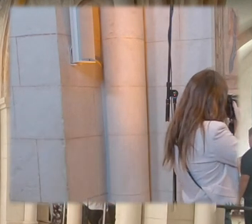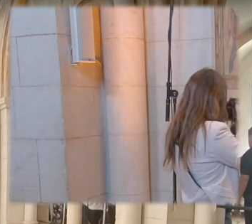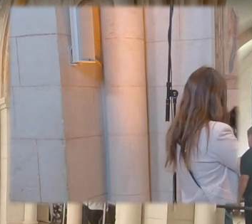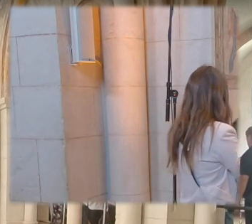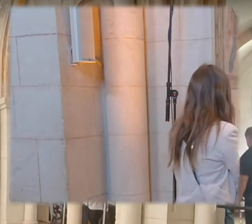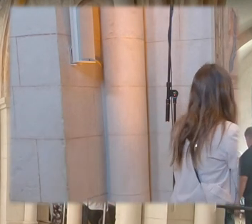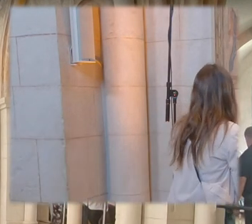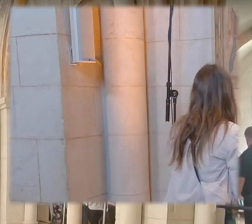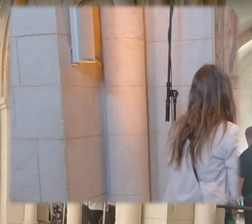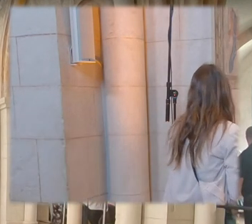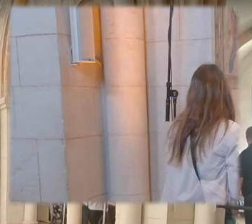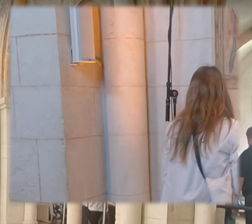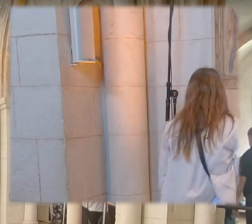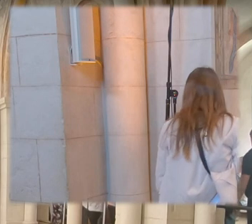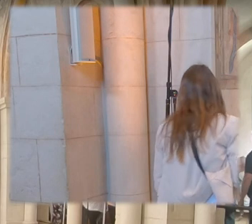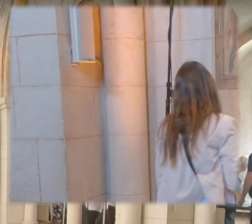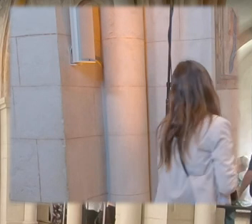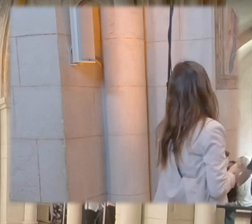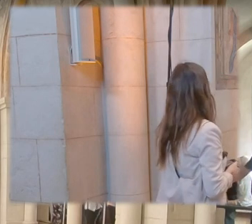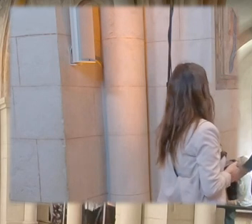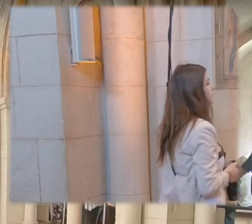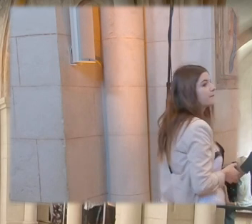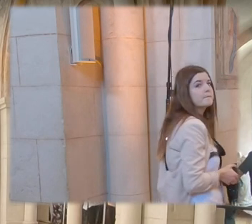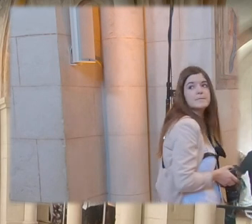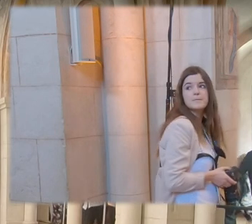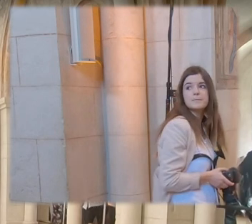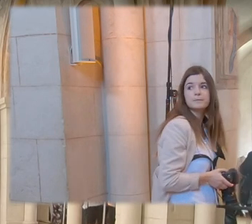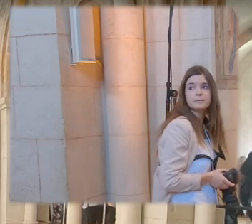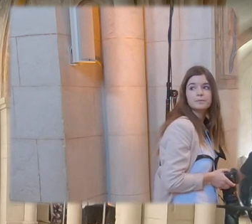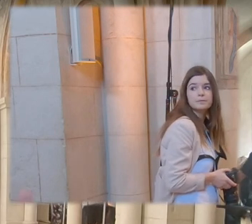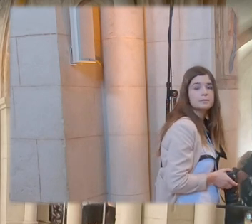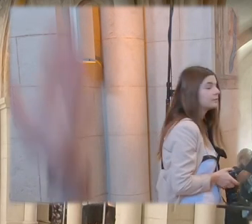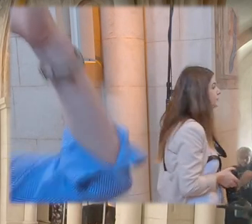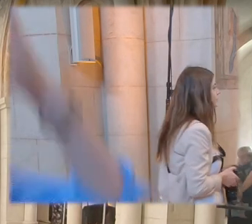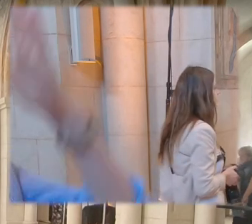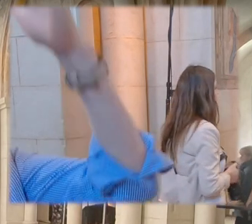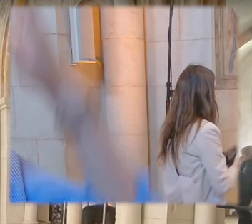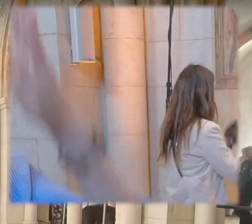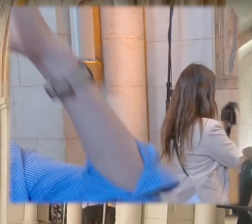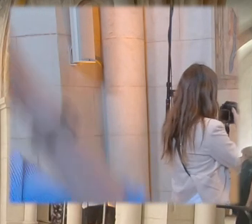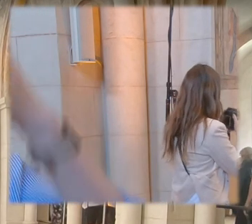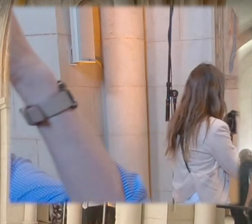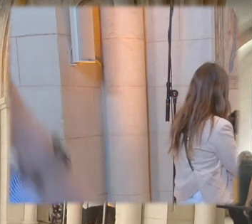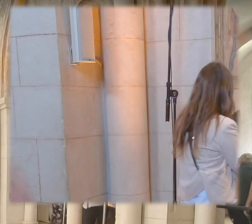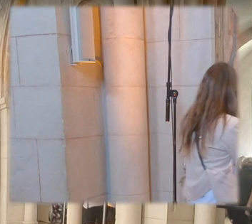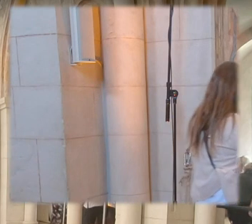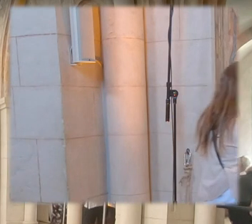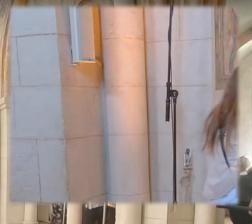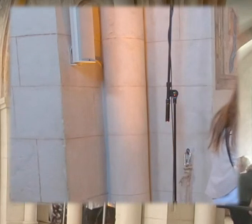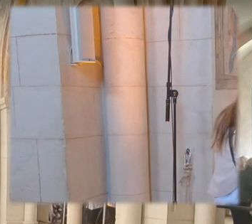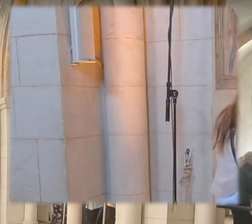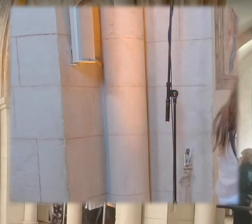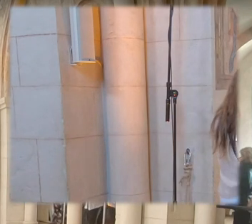Außerdem sind eine ganze Reihe von Weihbischöfen angereist aus Tschechien,